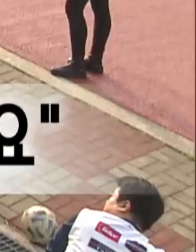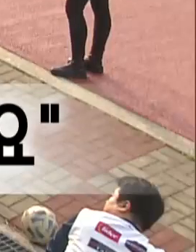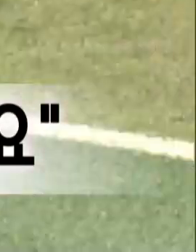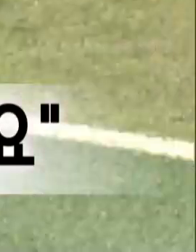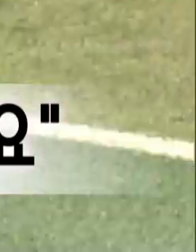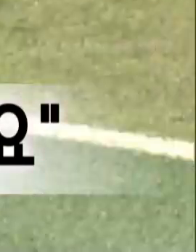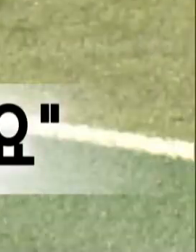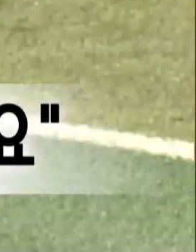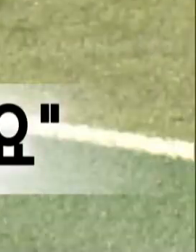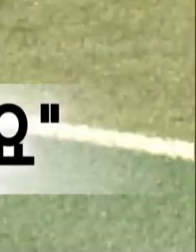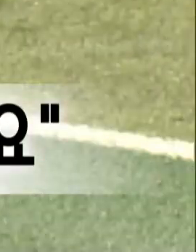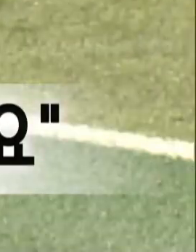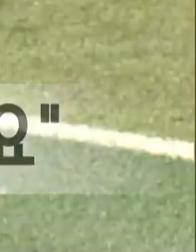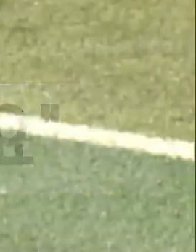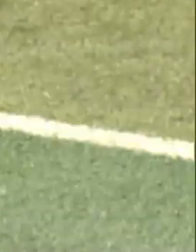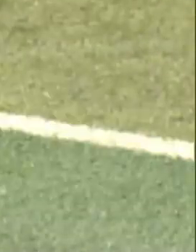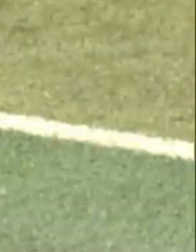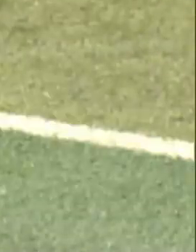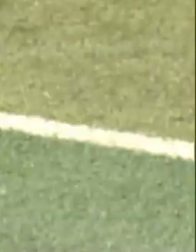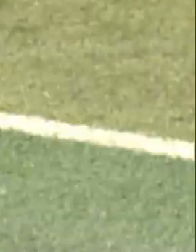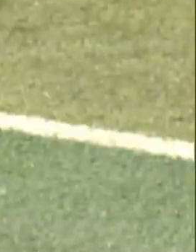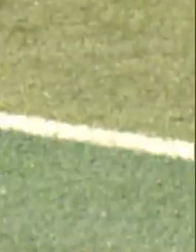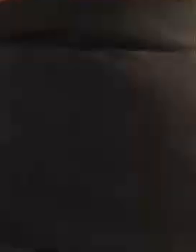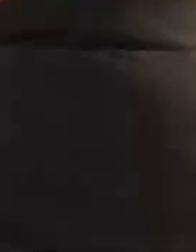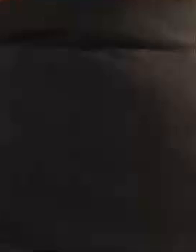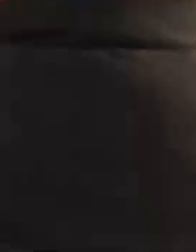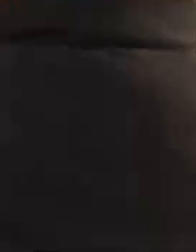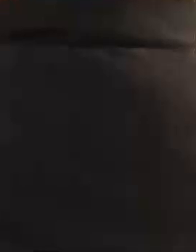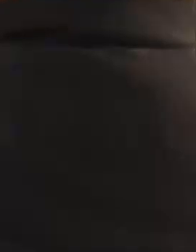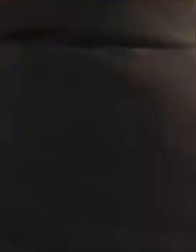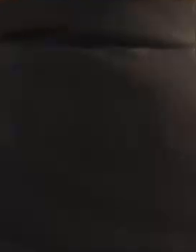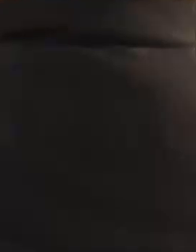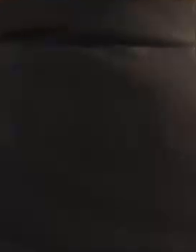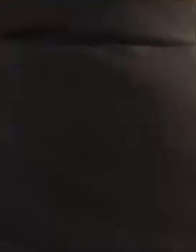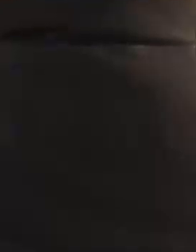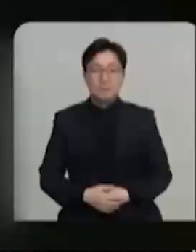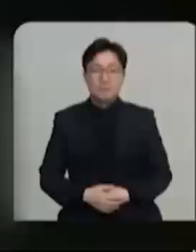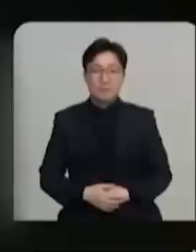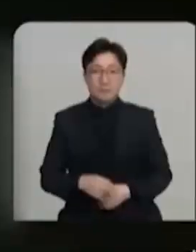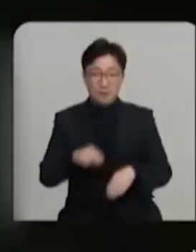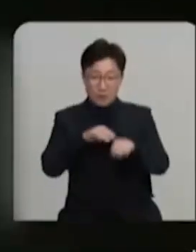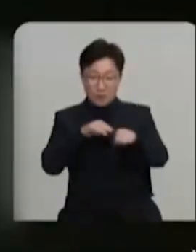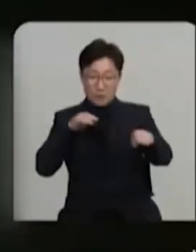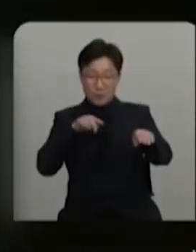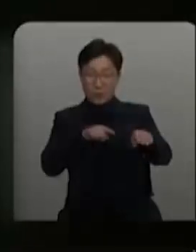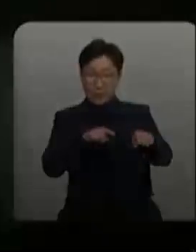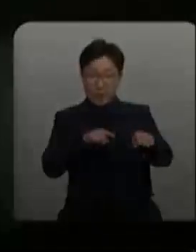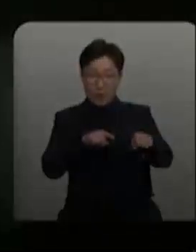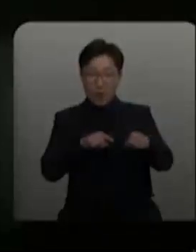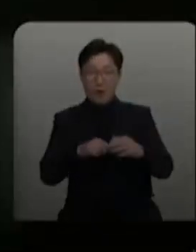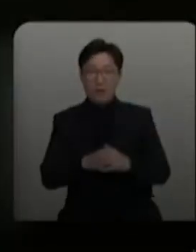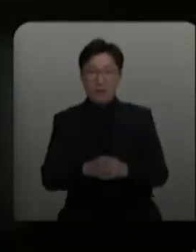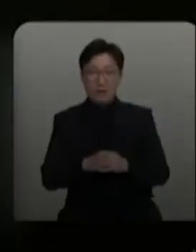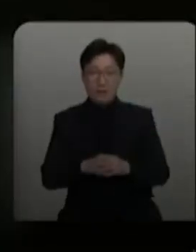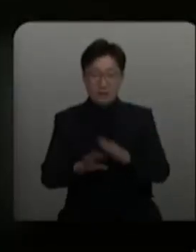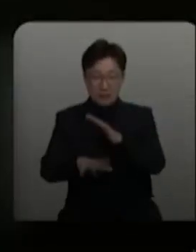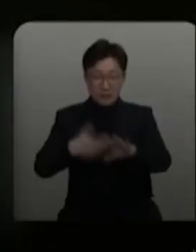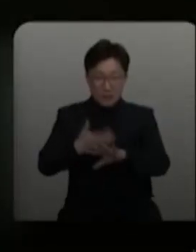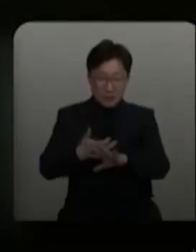교통망과 대중교통 우선 차로제 등 친환경 교통 시스템을 강조했습니다. 교통정책은 이제